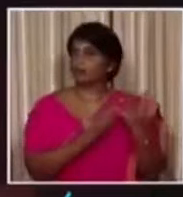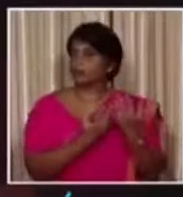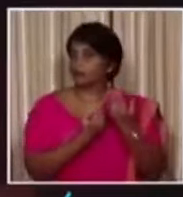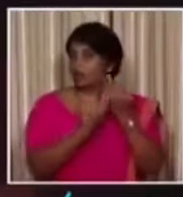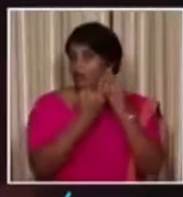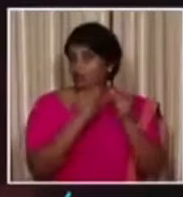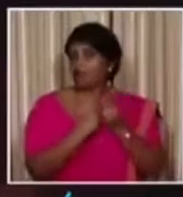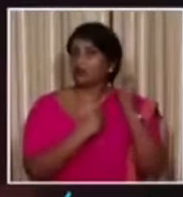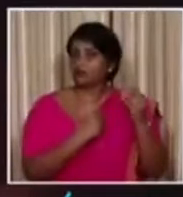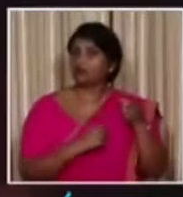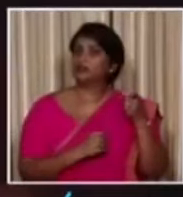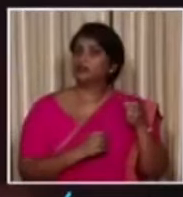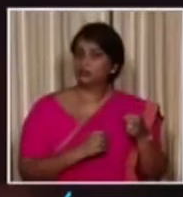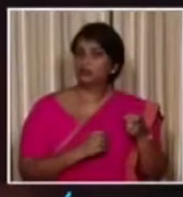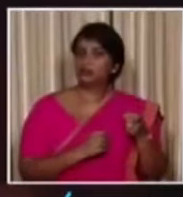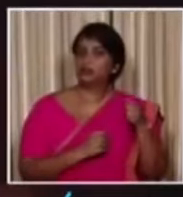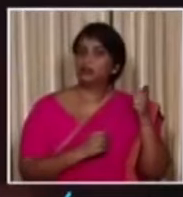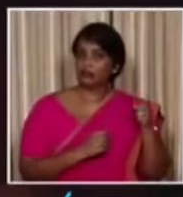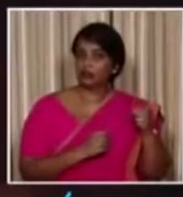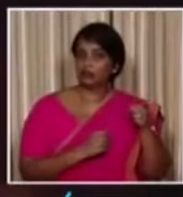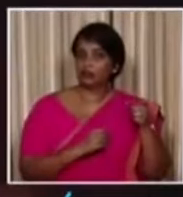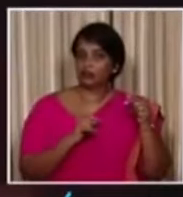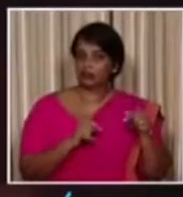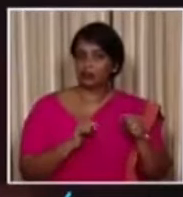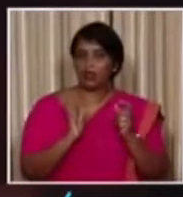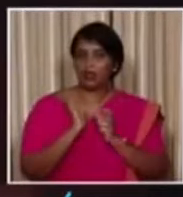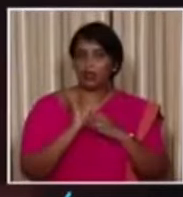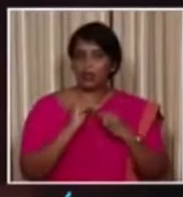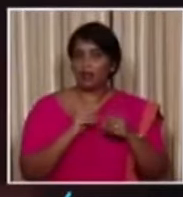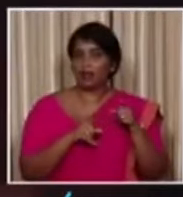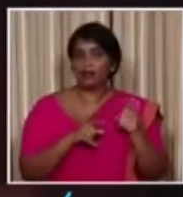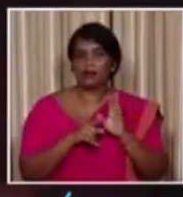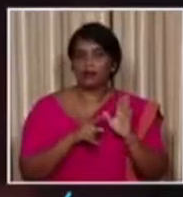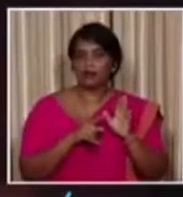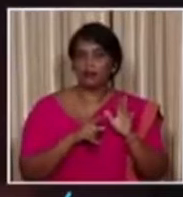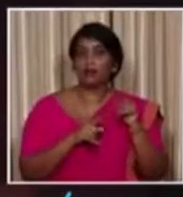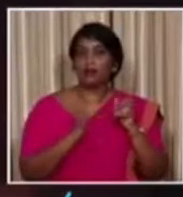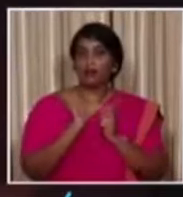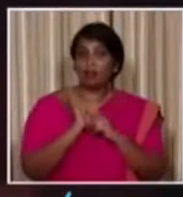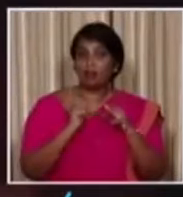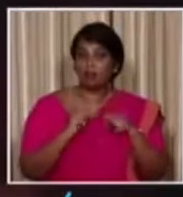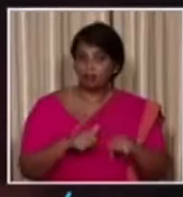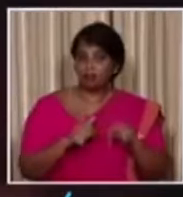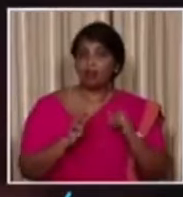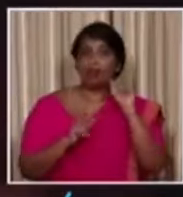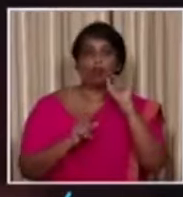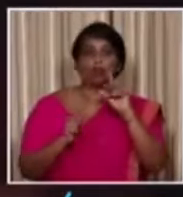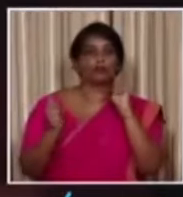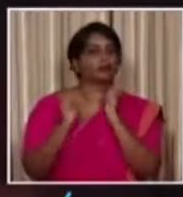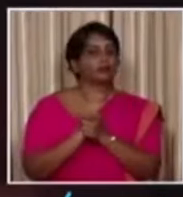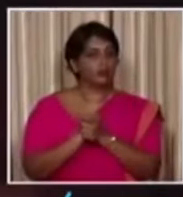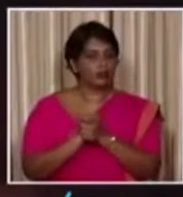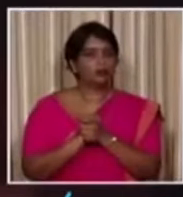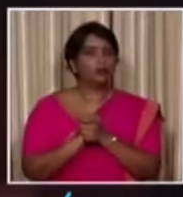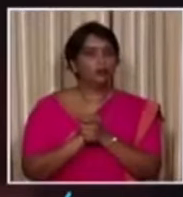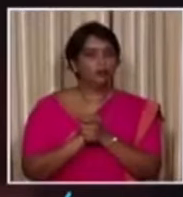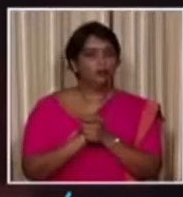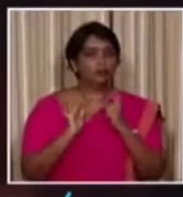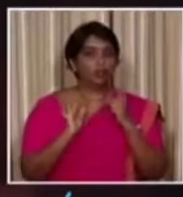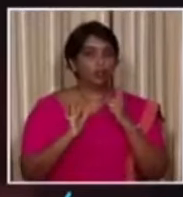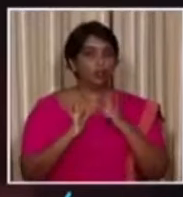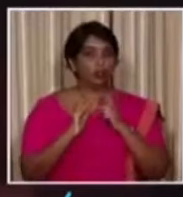ගන්නට මේ දැන් අතට මේගොල්ලෝ දැන් ශුද්‍ර මූල්‍ය ණය නෙවෙයි ඒ ණයත් දැන් ඒ නමත් දැන් කෙලෙසිලා තියෙන්නේ ගිනි